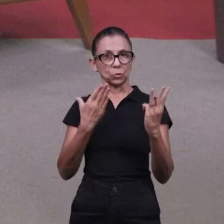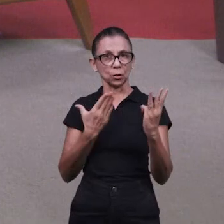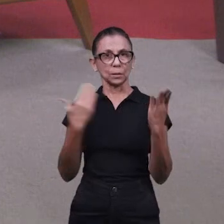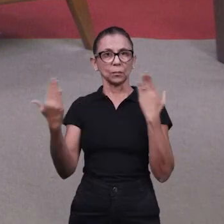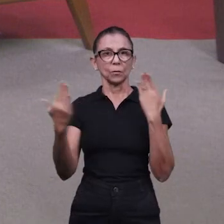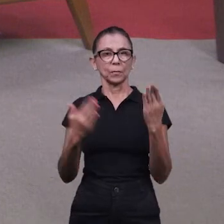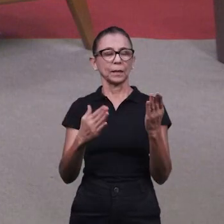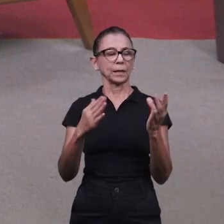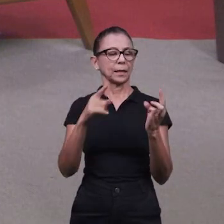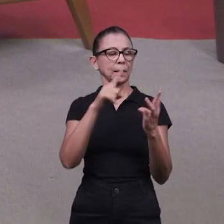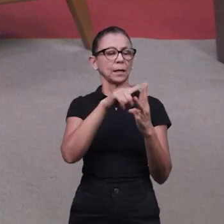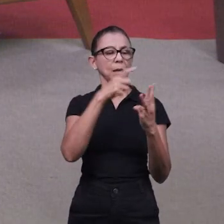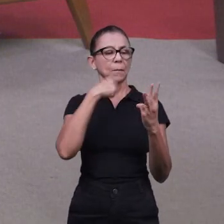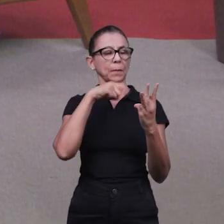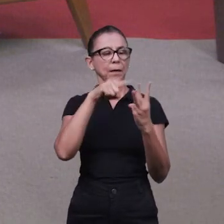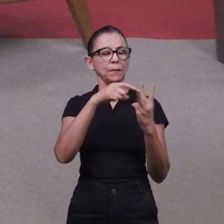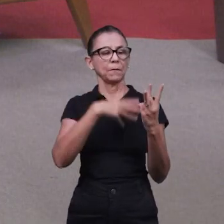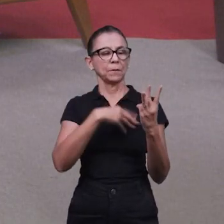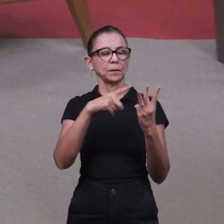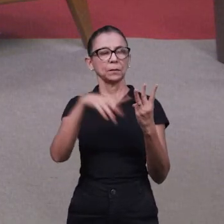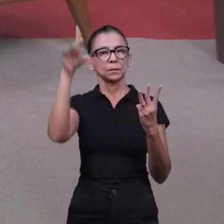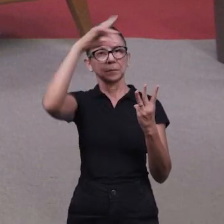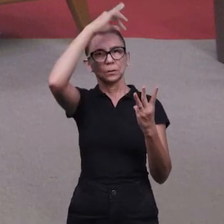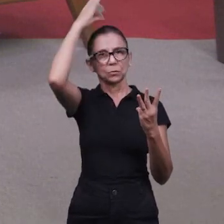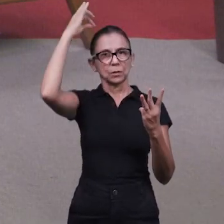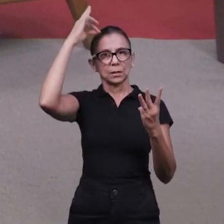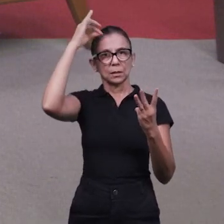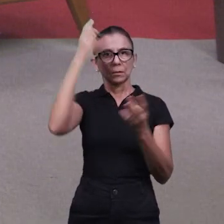ceux qui arrivent à chercher l'eau depuis Bethléem.